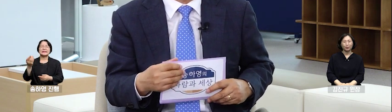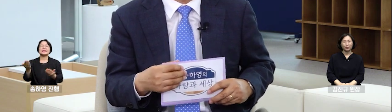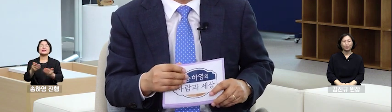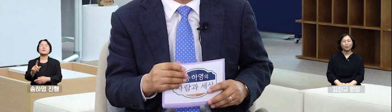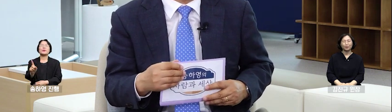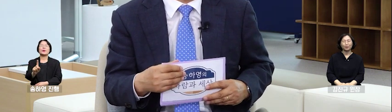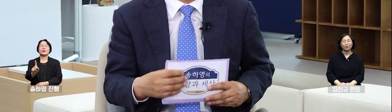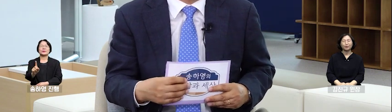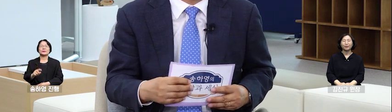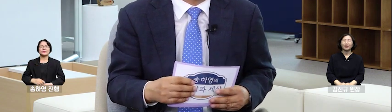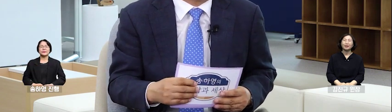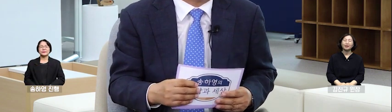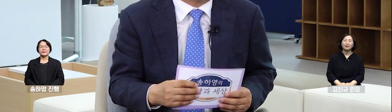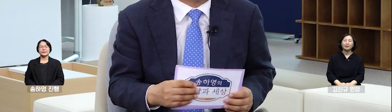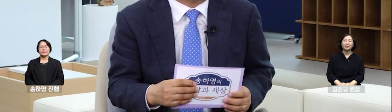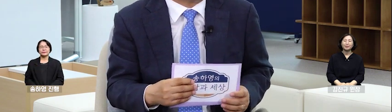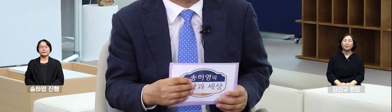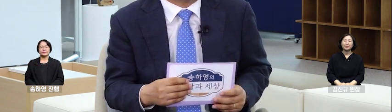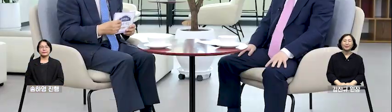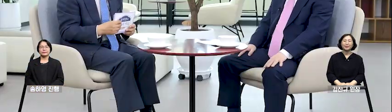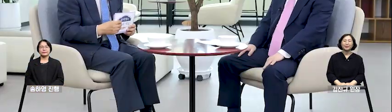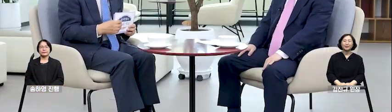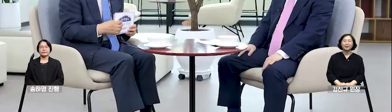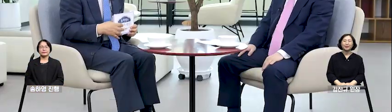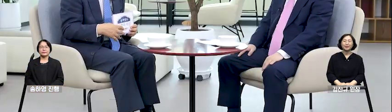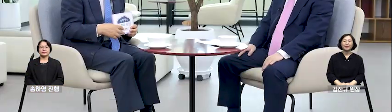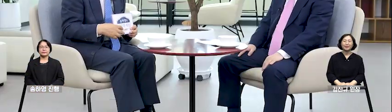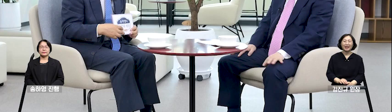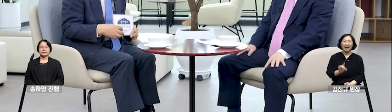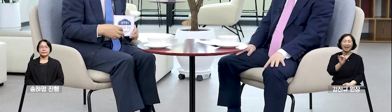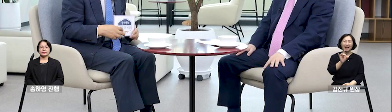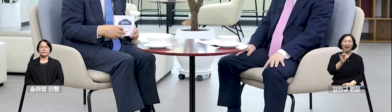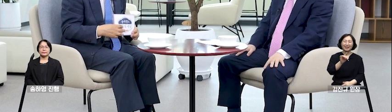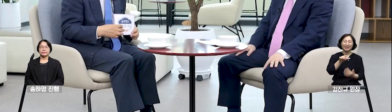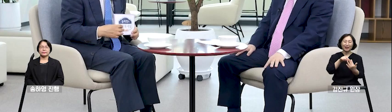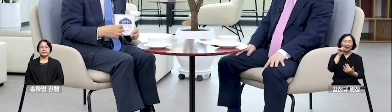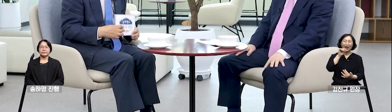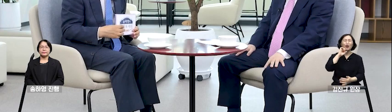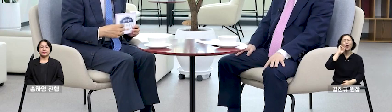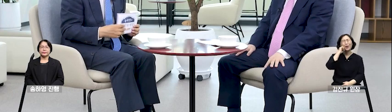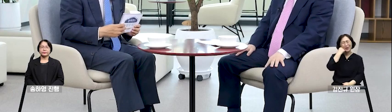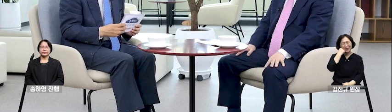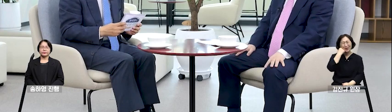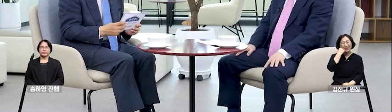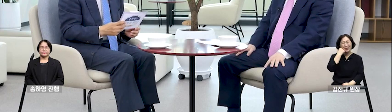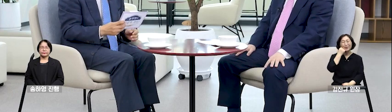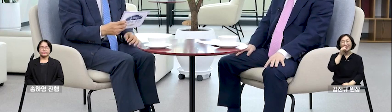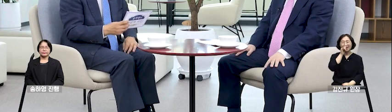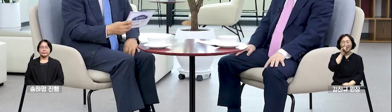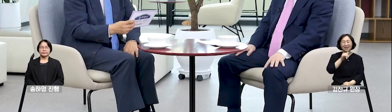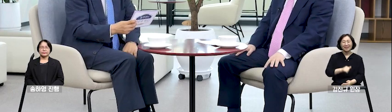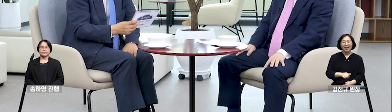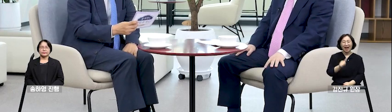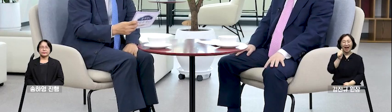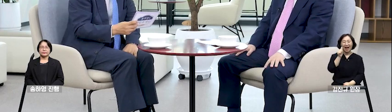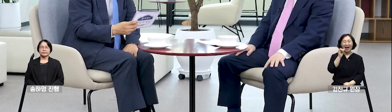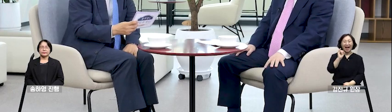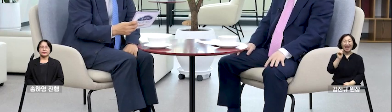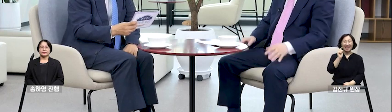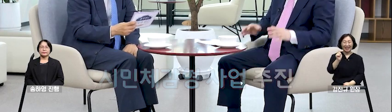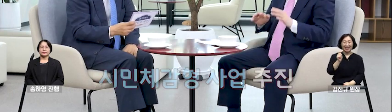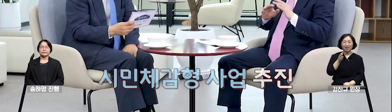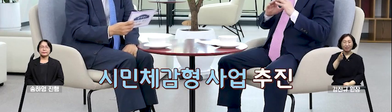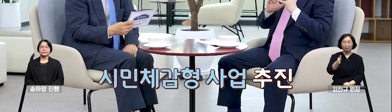어떤 거예요 예 사실 하나를 꼽기 가 좀 어렵긴 한데 굉장히 ict 분야는 아까도